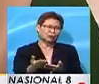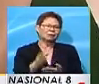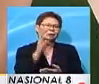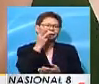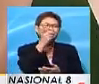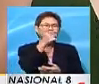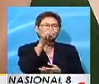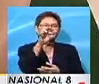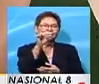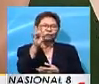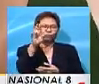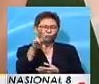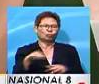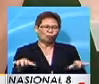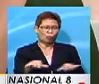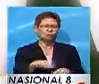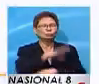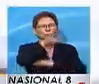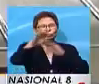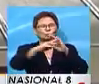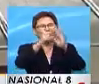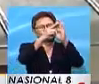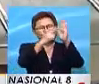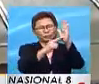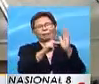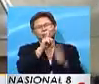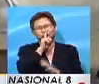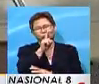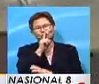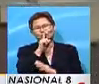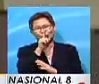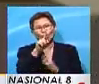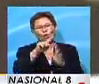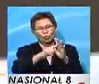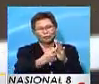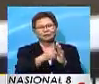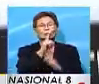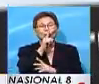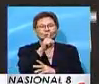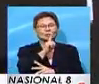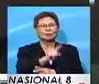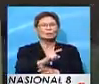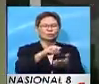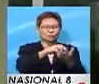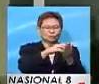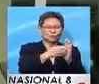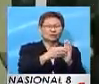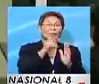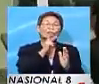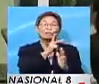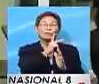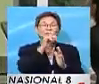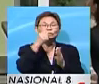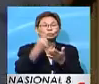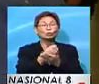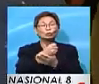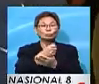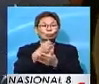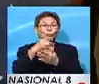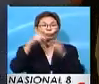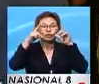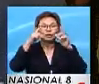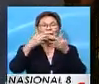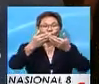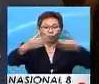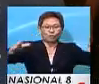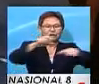kerabu memang kami buat semuanya memang resepi asli Februari ini kefe ser muka akan membuka cawangannya di Langkawi Ramona